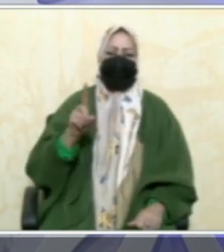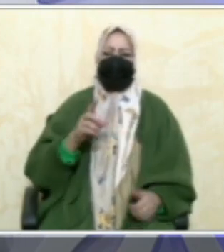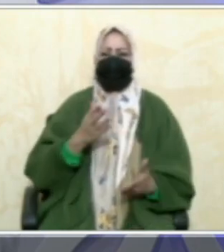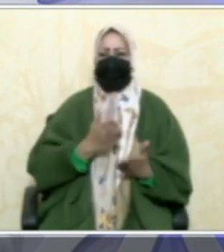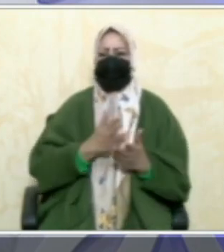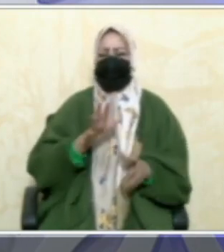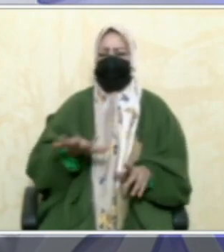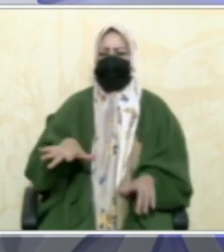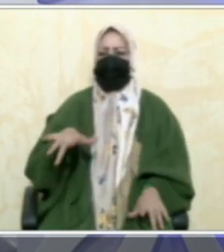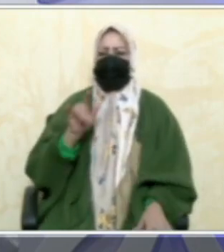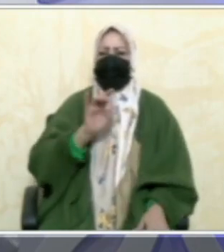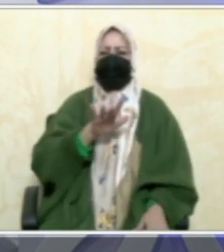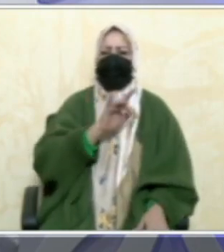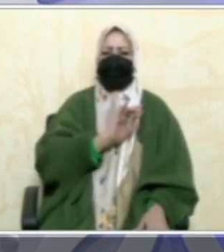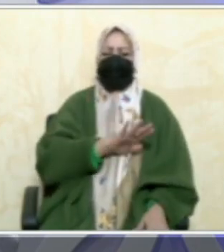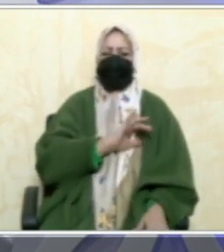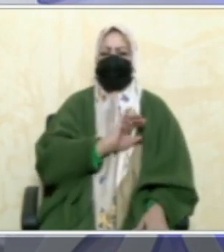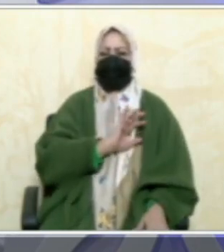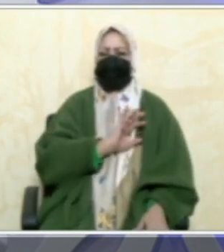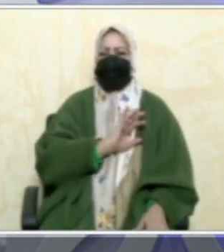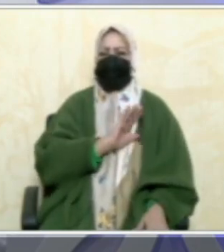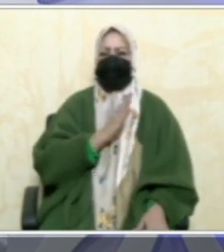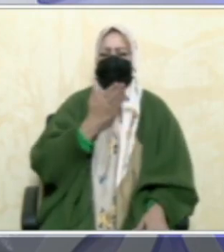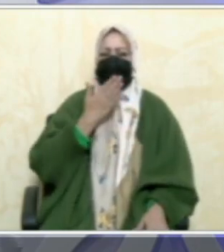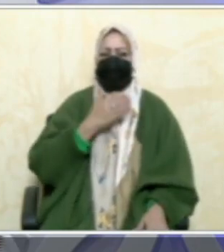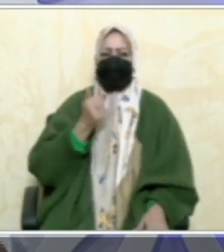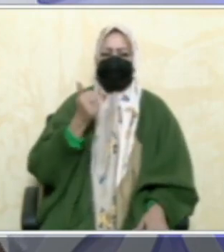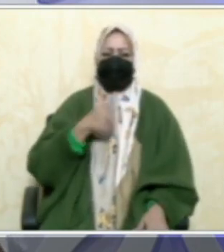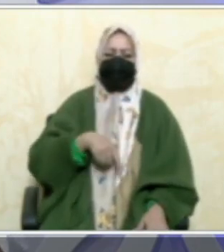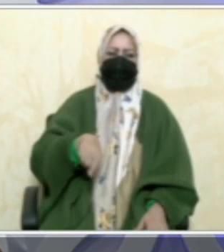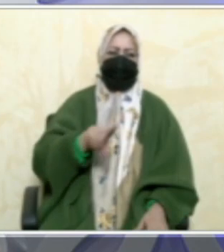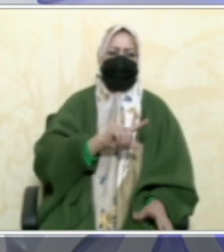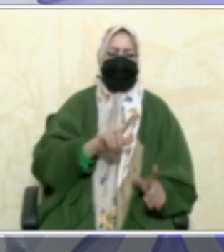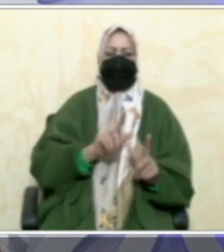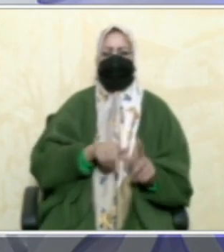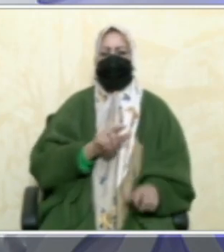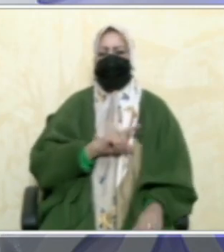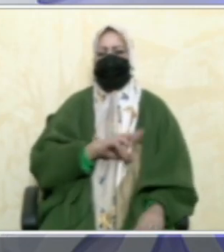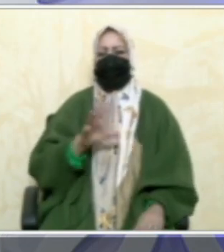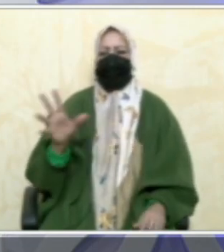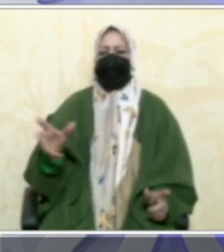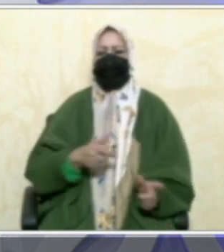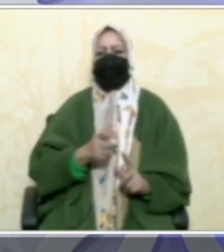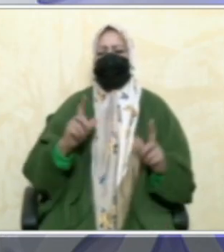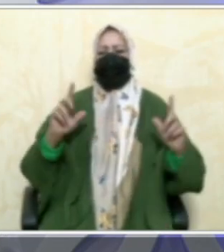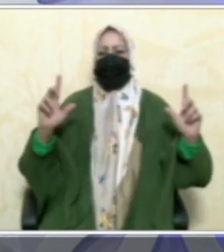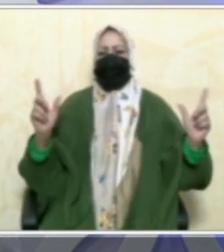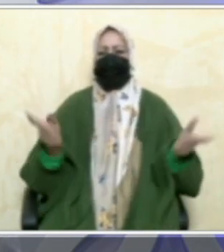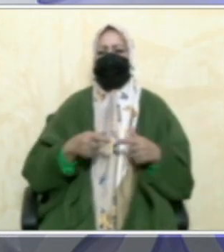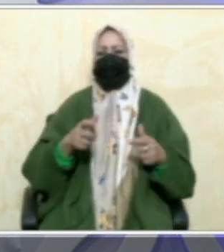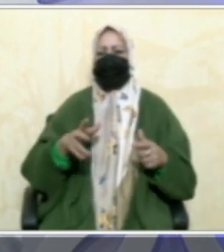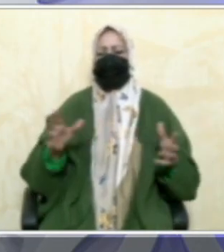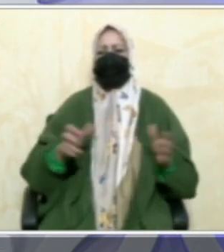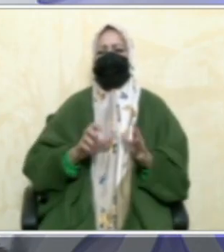احترامهم لمعظم أهل المدينة وكذا، لابد لأهل المدينة أن يقفوا مع المصلحين من